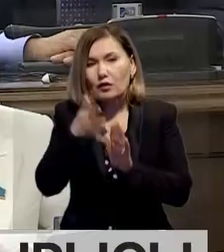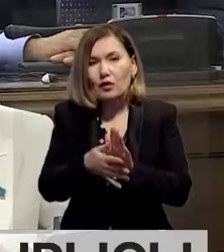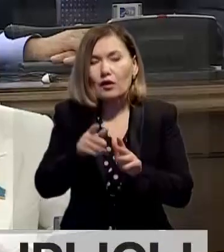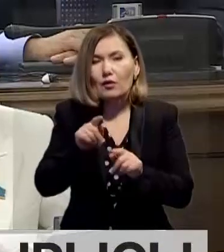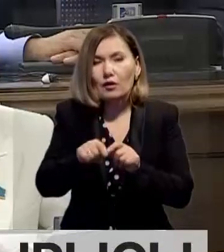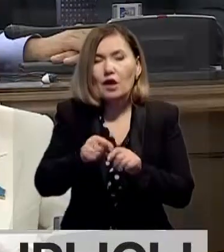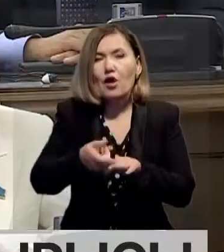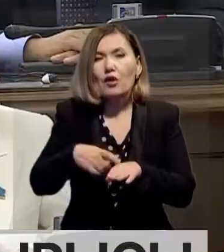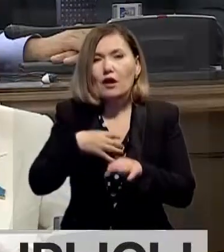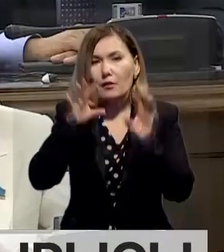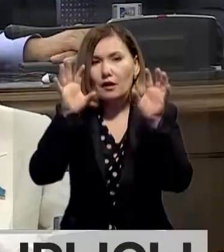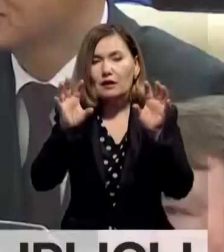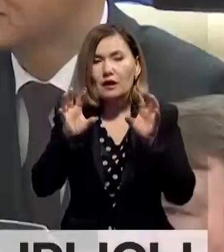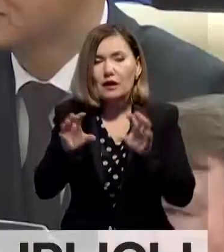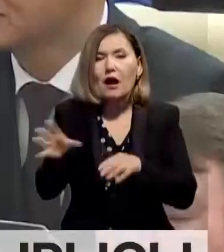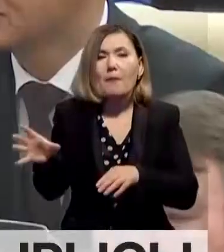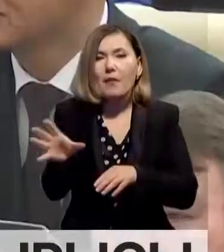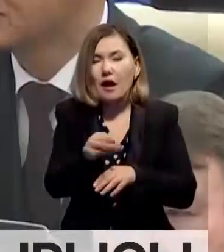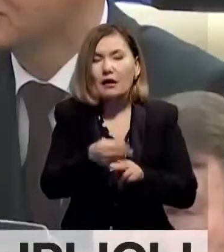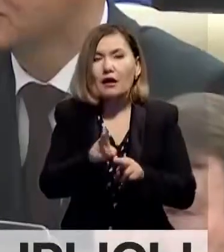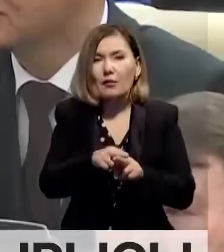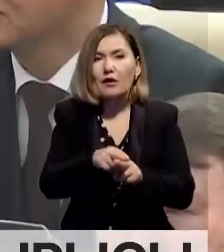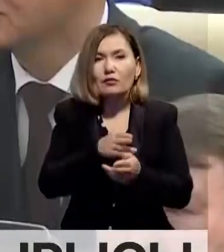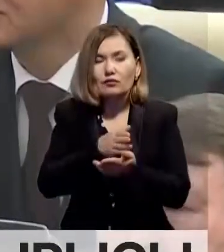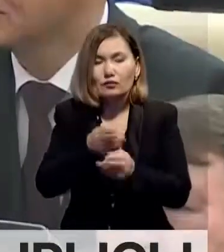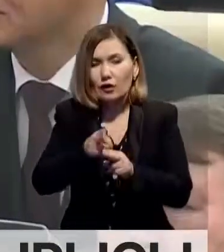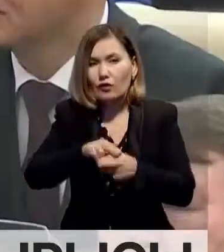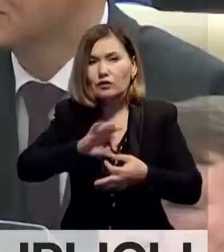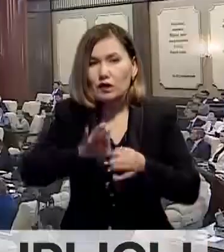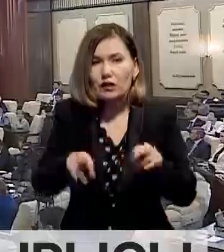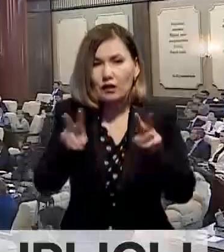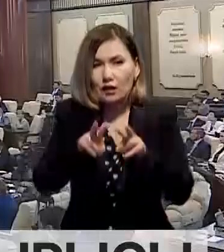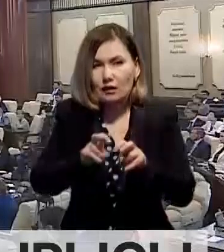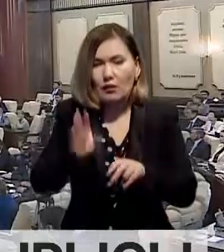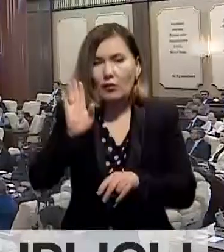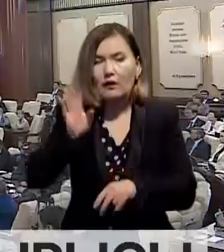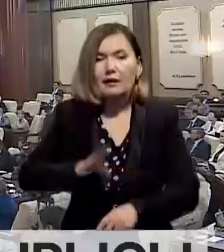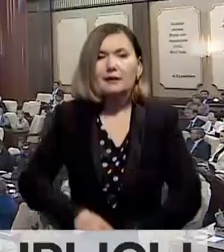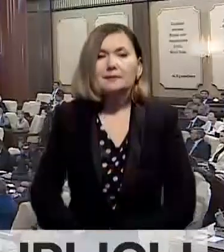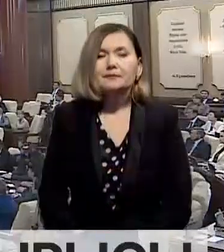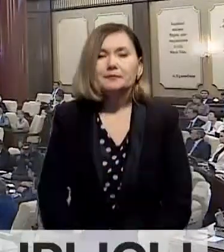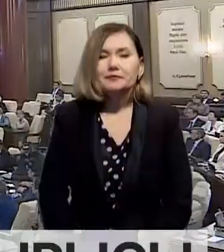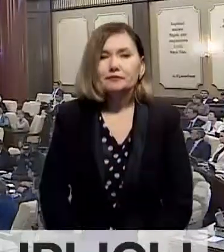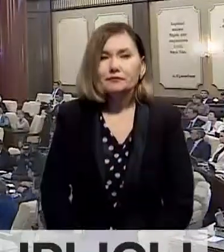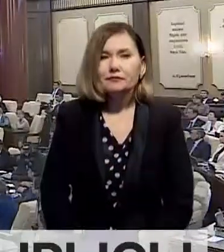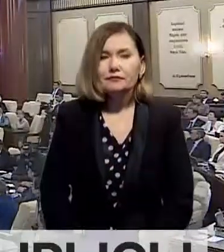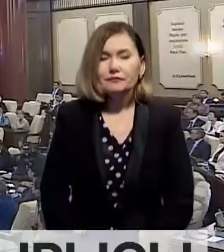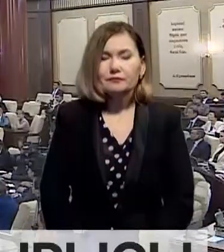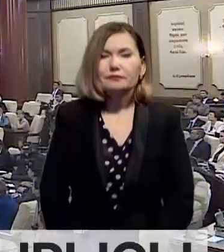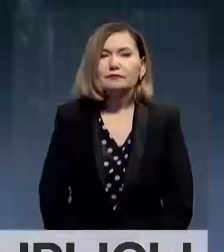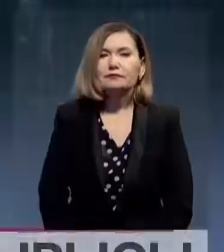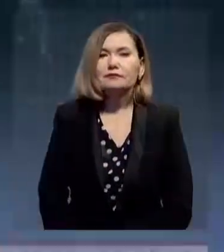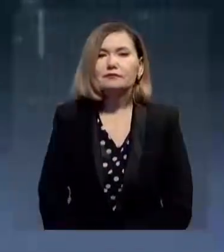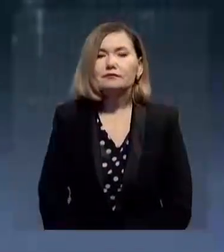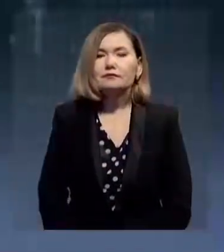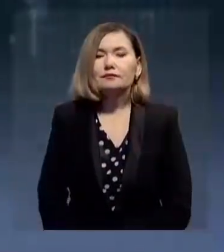Осылайша маңызды заң жобалары барлық тараптың сүзгісінен өтеді. Мерей Мұратханқызы, Ерлан Наурызбаев, Хабар 24.